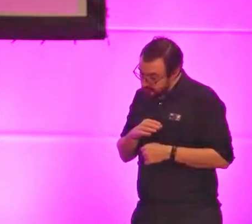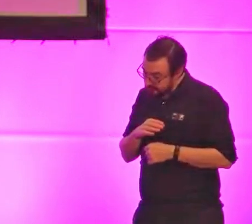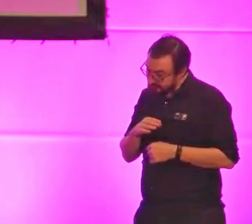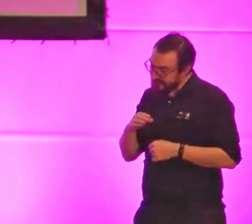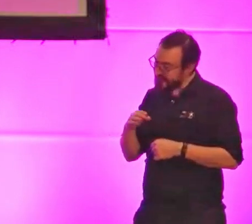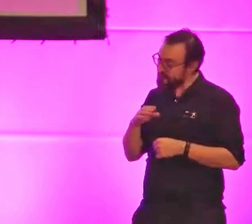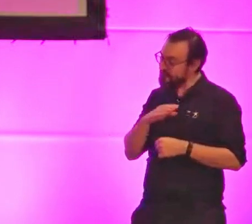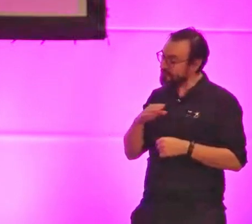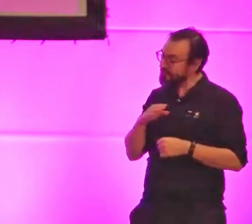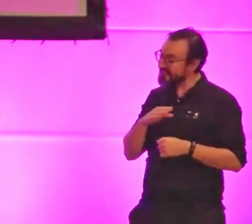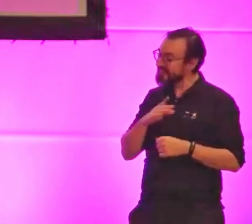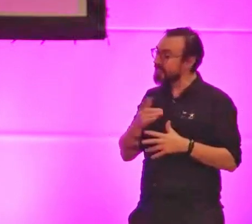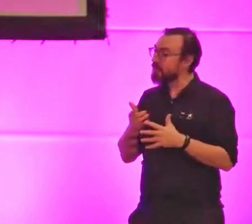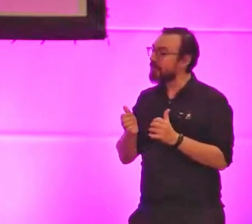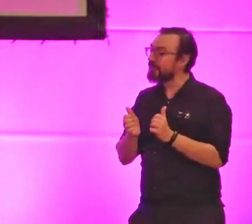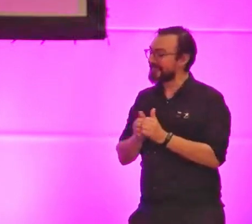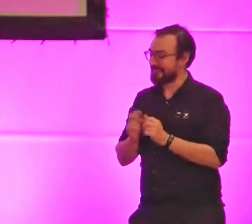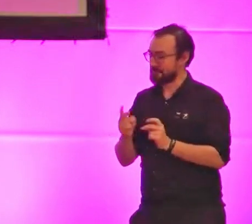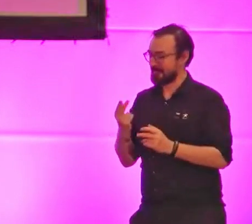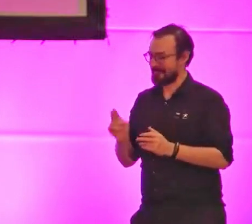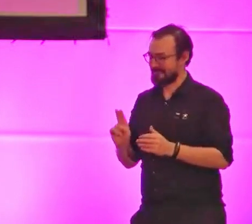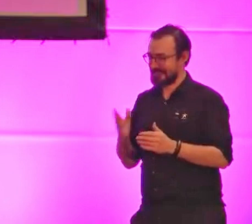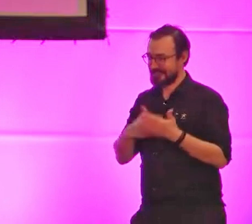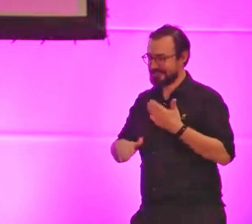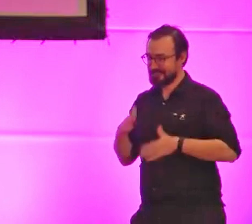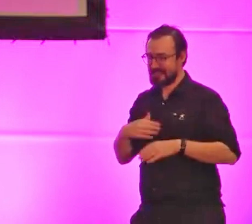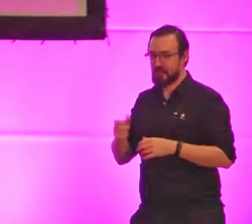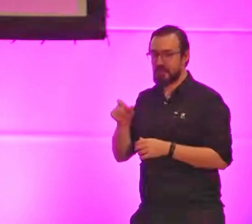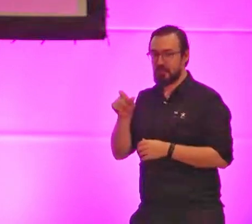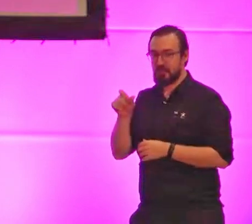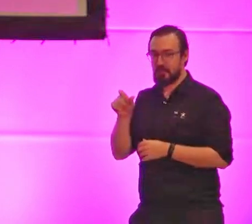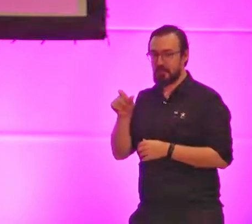väldigt intressant faktiskt. Där en person